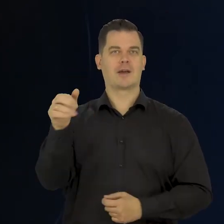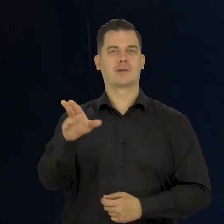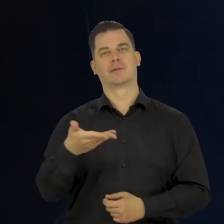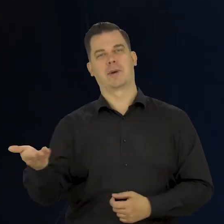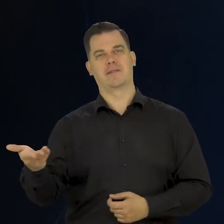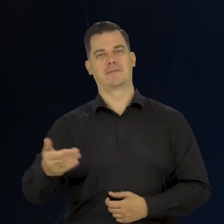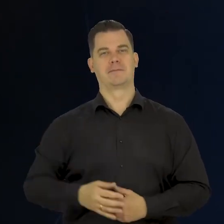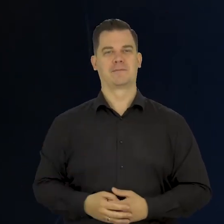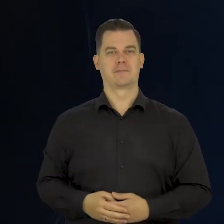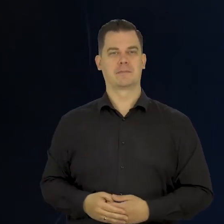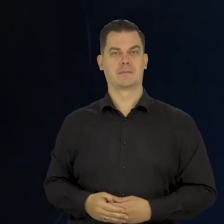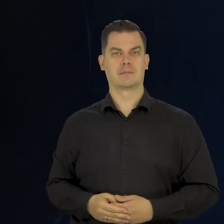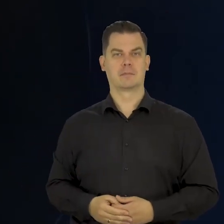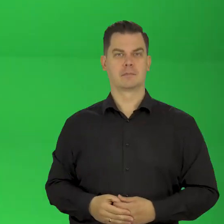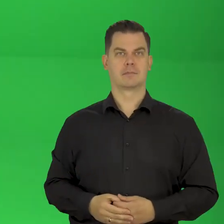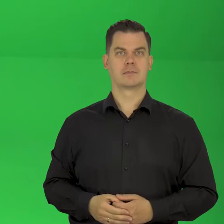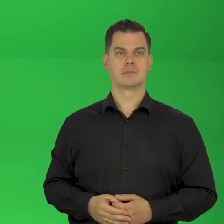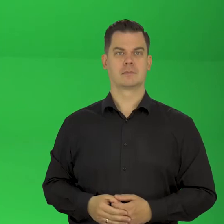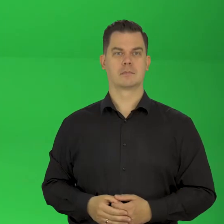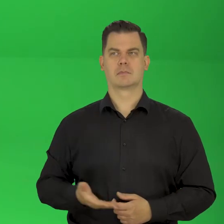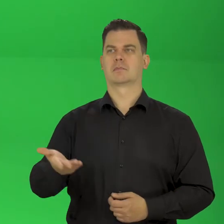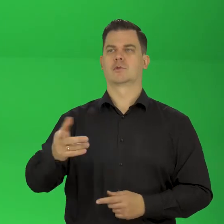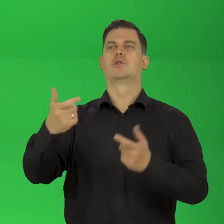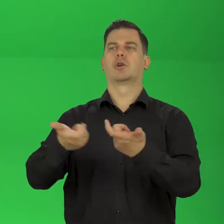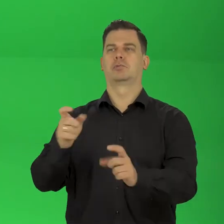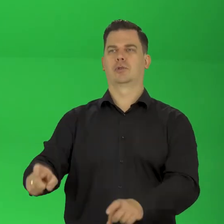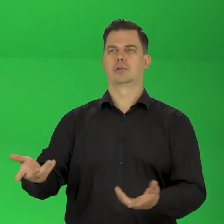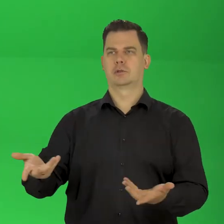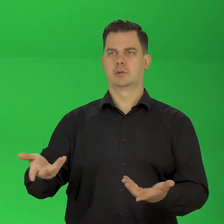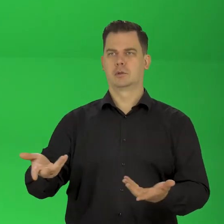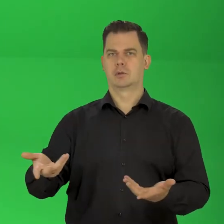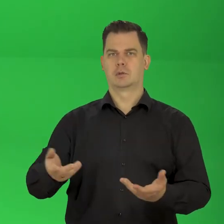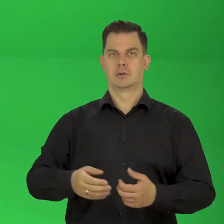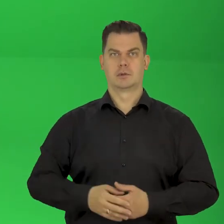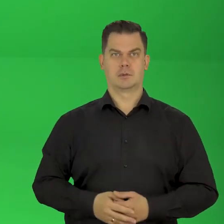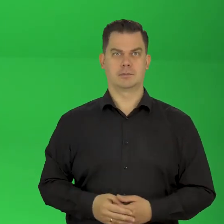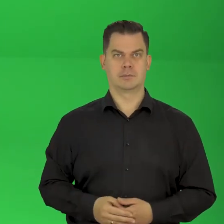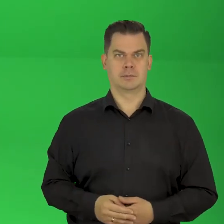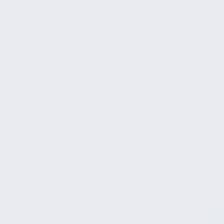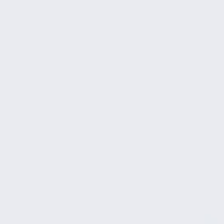remontu kolektora prawobrzeżnego. Co ty tutaj robisz?